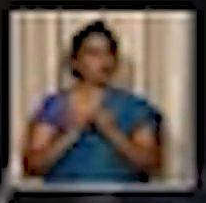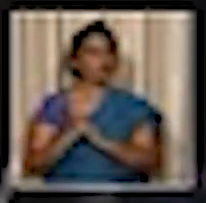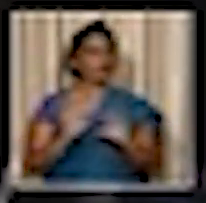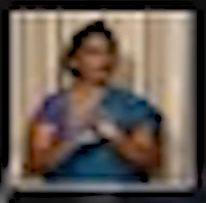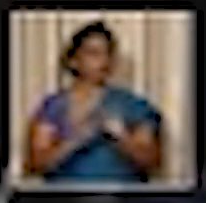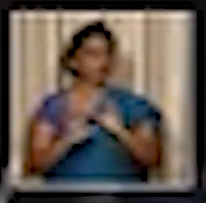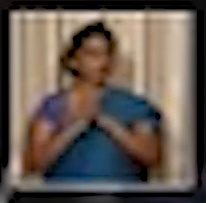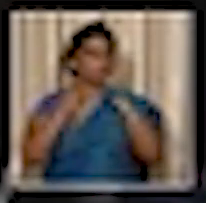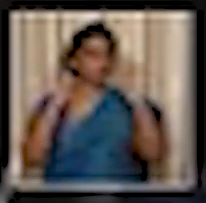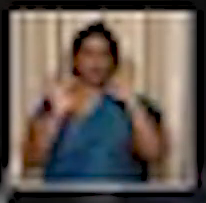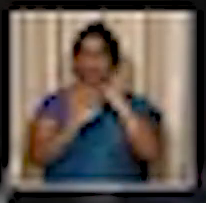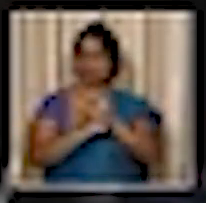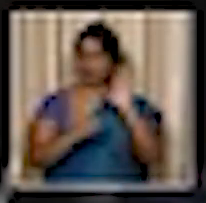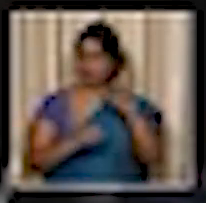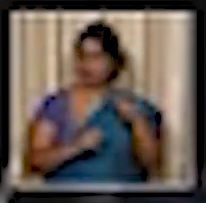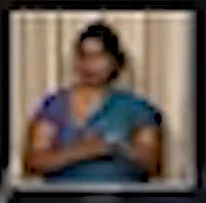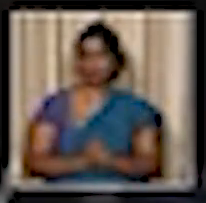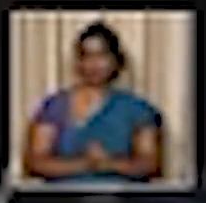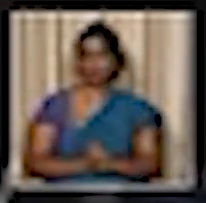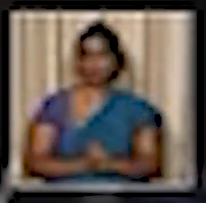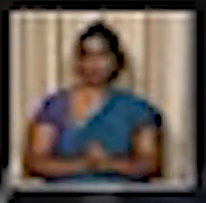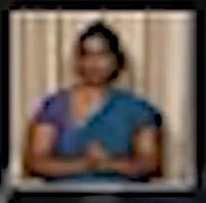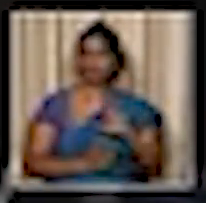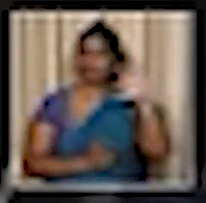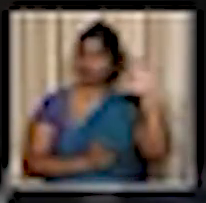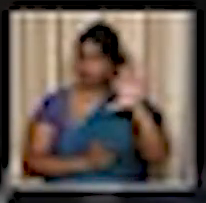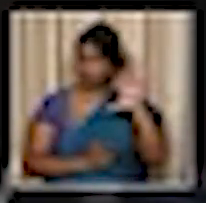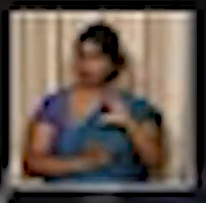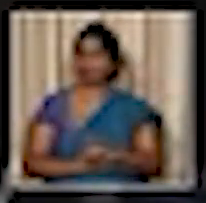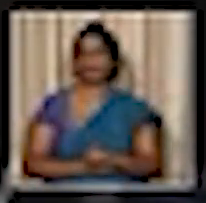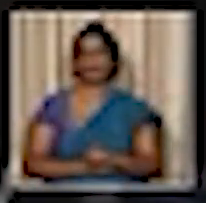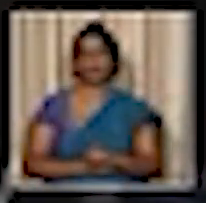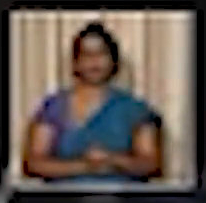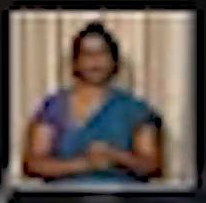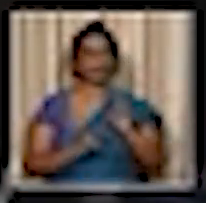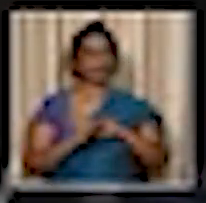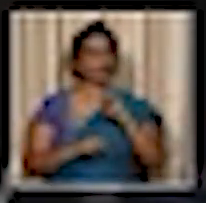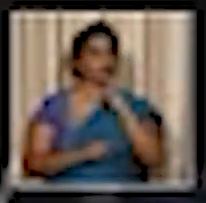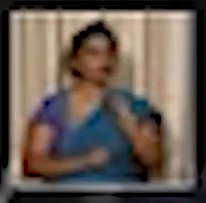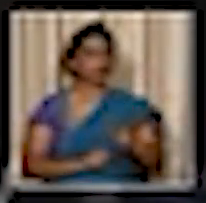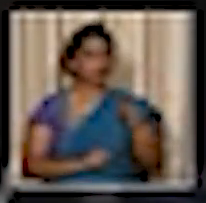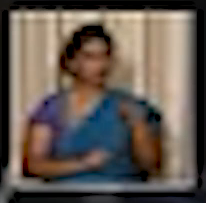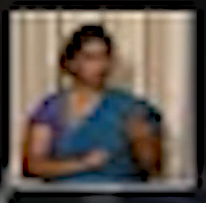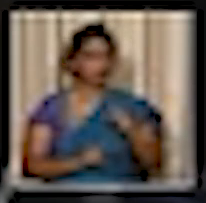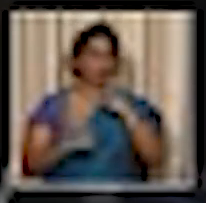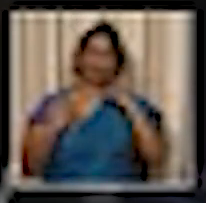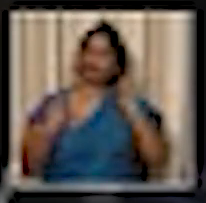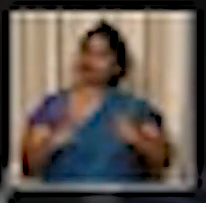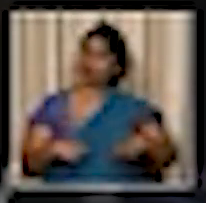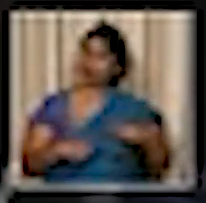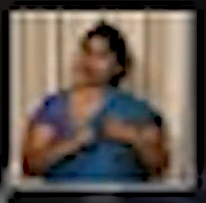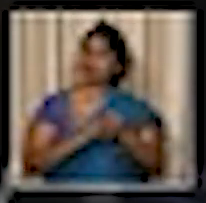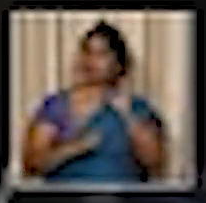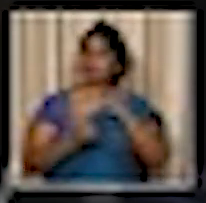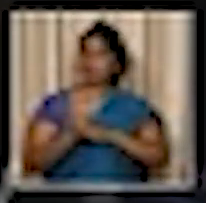ජනමාධ්‍යයෙන්ද විශාල ප්‍රචාරයක් ලැබුණි. 5. කොටුව මහේස්ත්‍රාත් අධිකරණයේ නීතිඥවරු